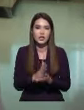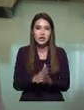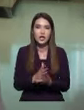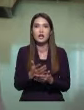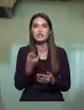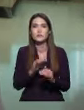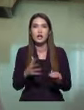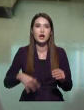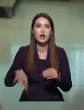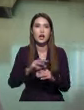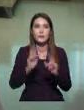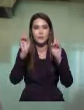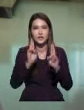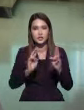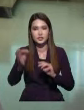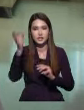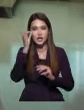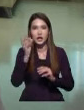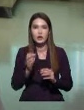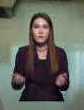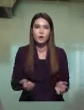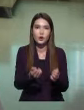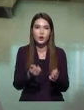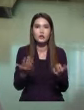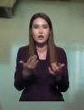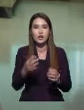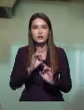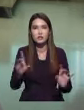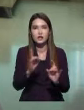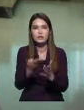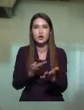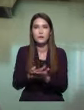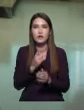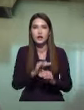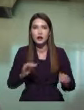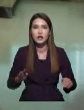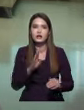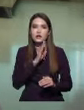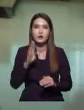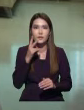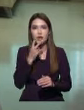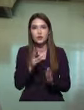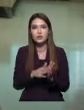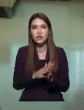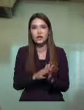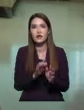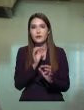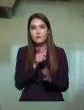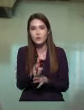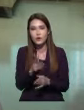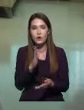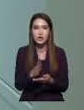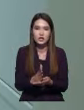дейін барлық ережелер ескертіліп, қандай қолдау керек екенін айтамыз. Анасы баласын дұрыс ұстауды, тамақтандыруды үйренген соң ғана